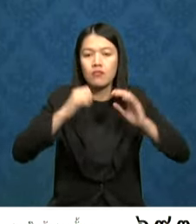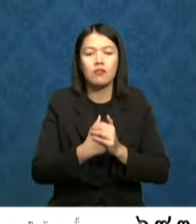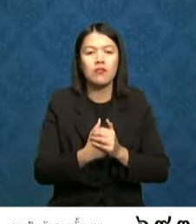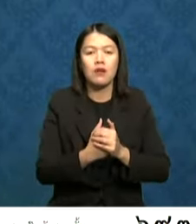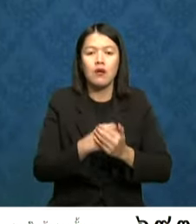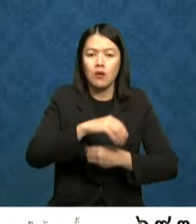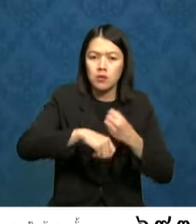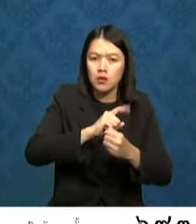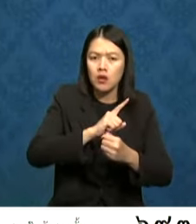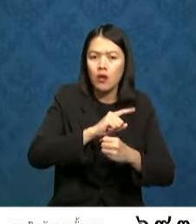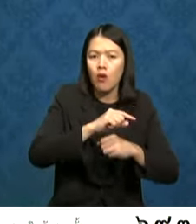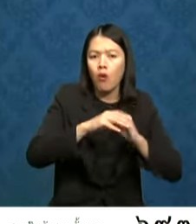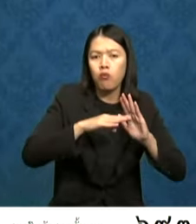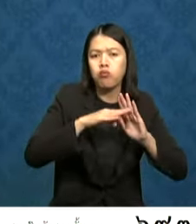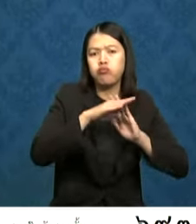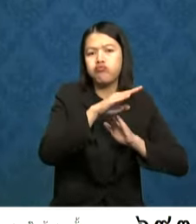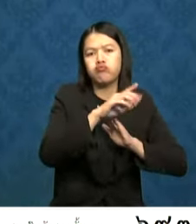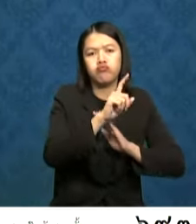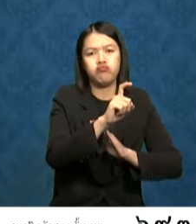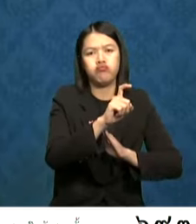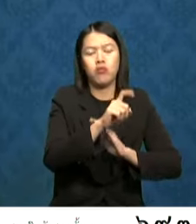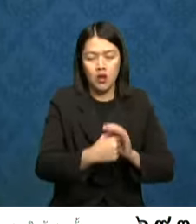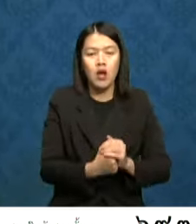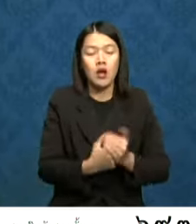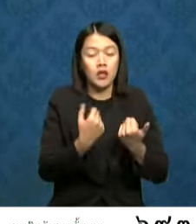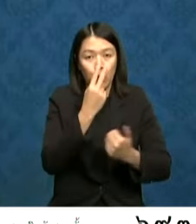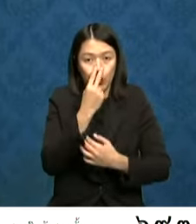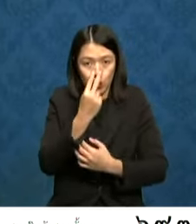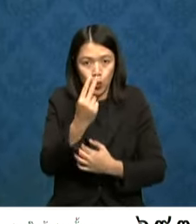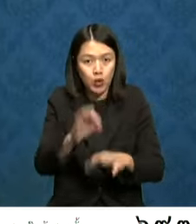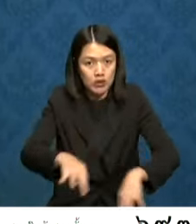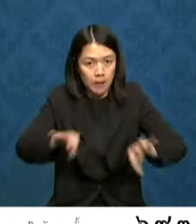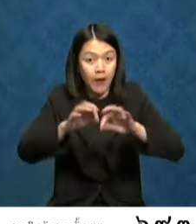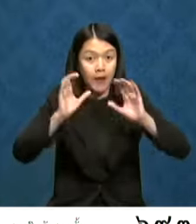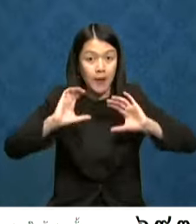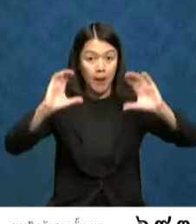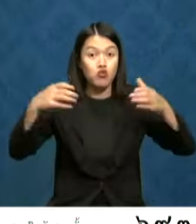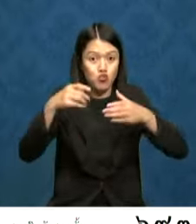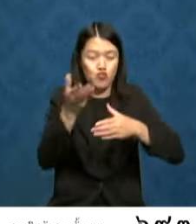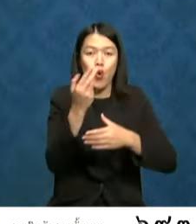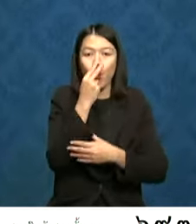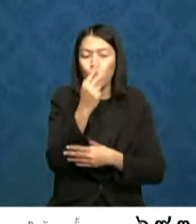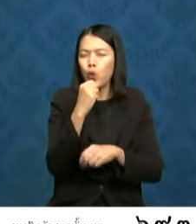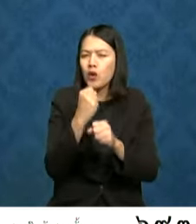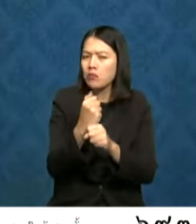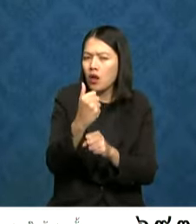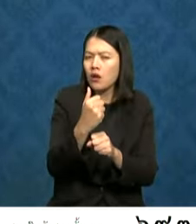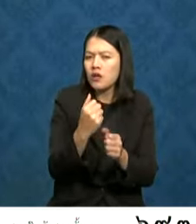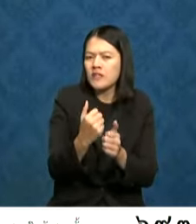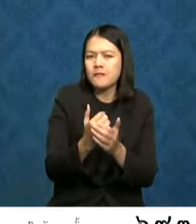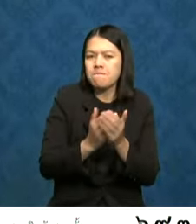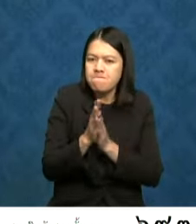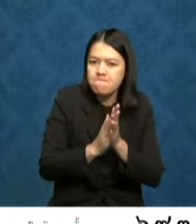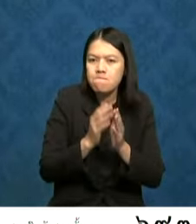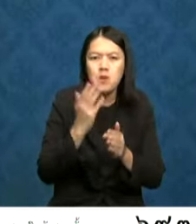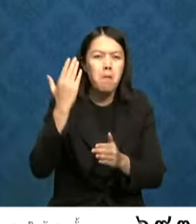เศรษฐกิจเราโตได้อย่างที่ใจหวังค่ะและนี่จะเป็นบทพิสูจน์สำคัญของรัฐบาลชุดนี้ค่ะว่าจะสามารถเคลมเครดิต